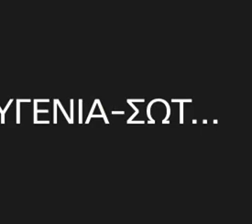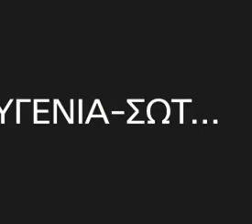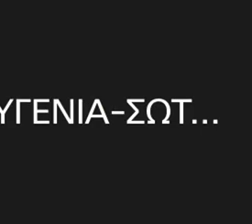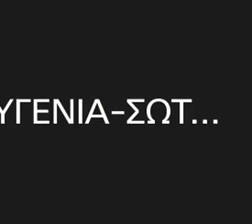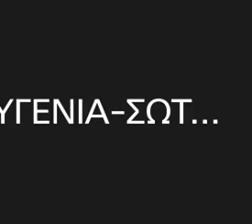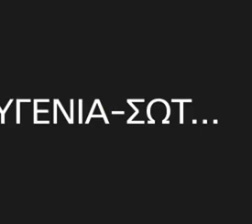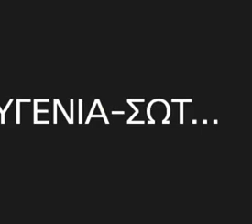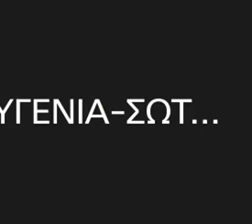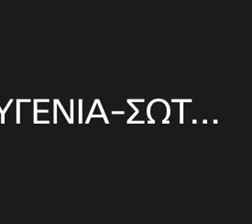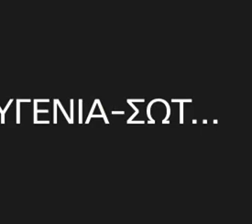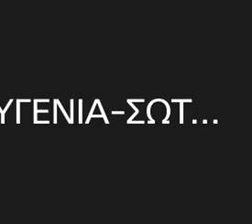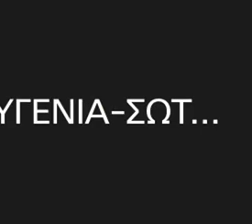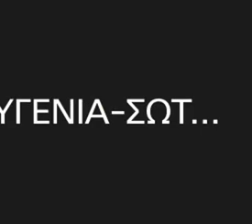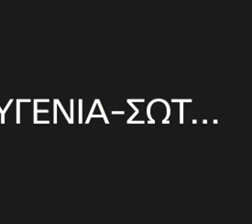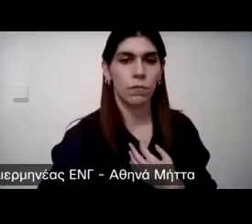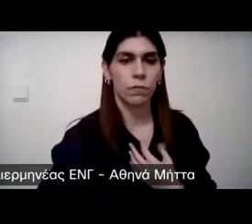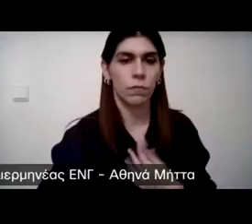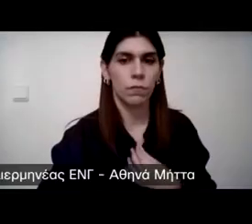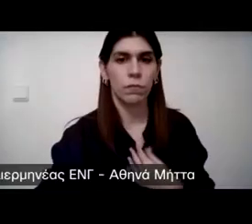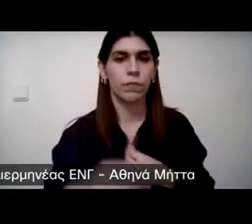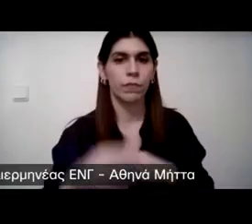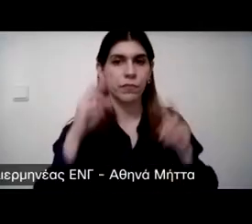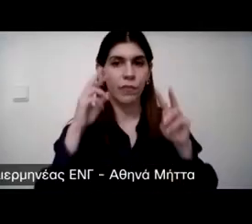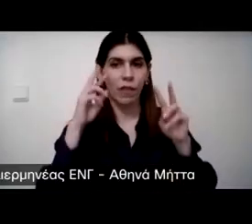Φαίνεται το PowerPoint.